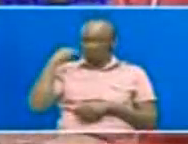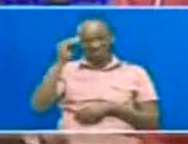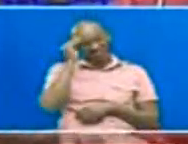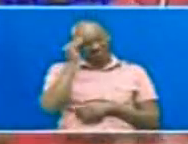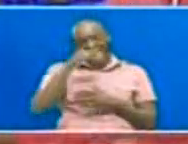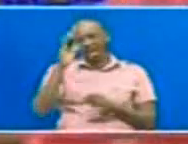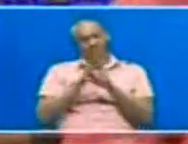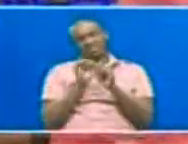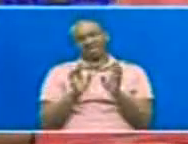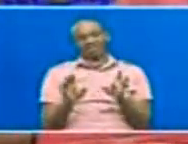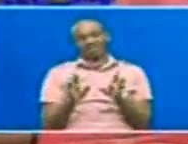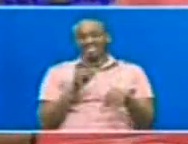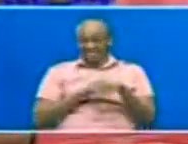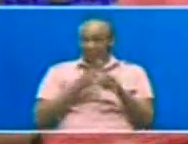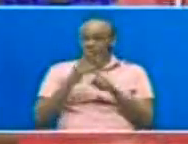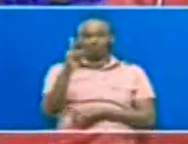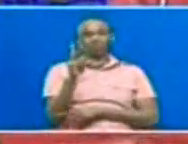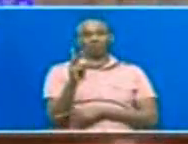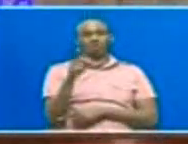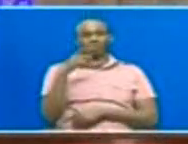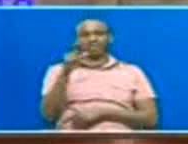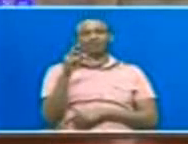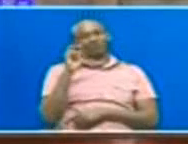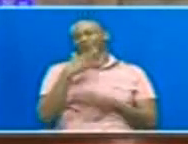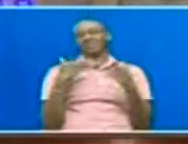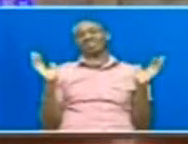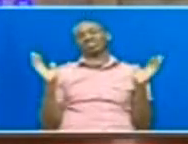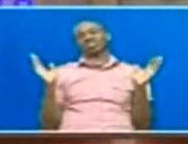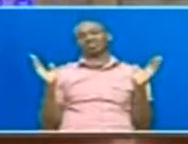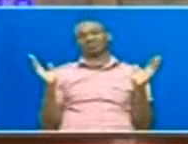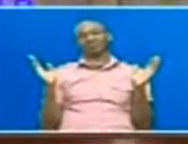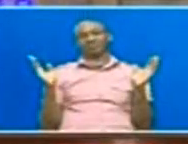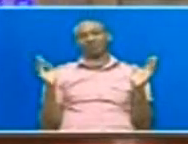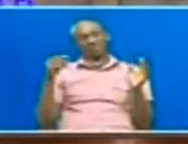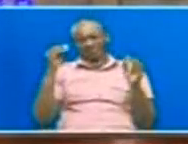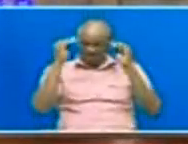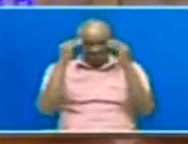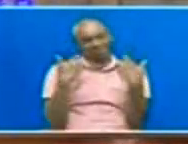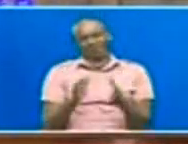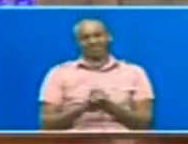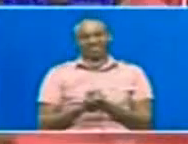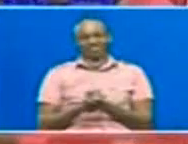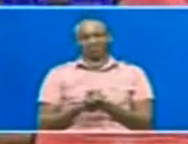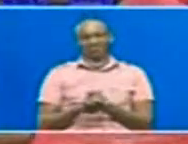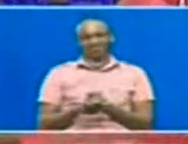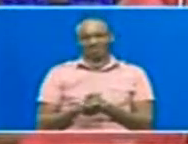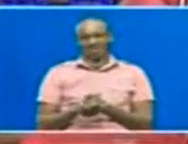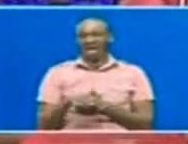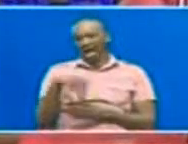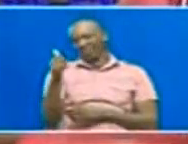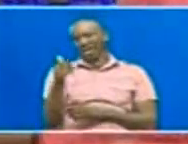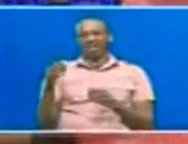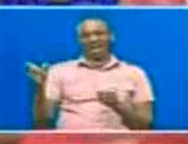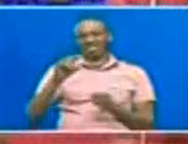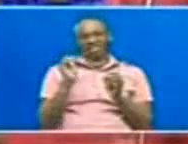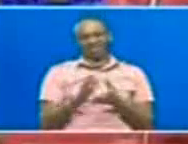sana. Mm. Kwa sababu ukitufika form 2, wewe unaona tu umemaliza shule. Umesoma, umemaliza shule. Yeah. Na hakuna kitu